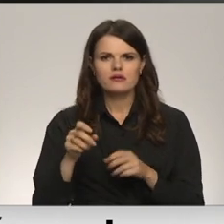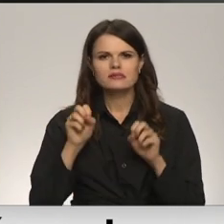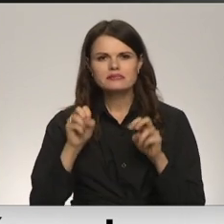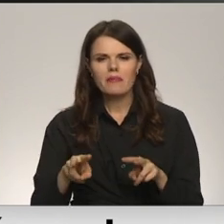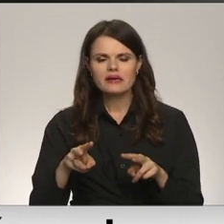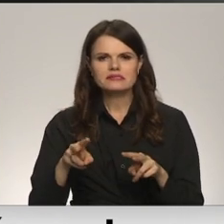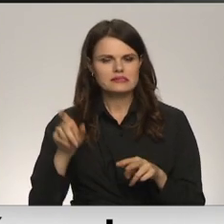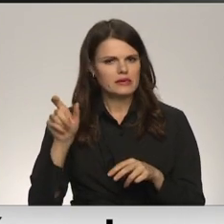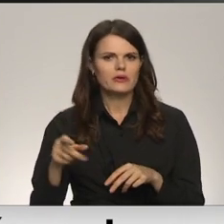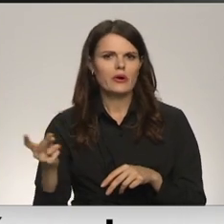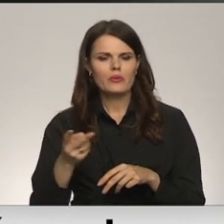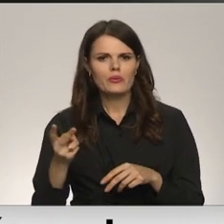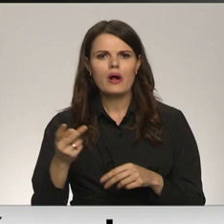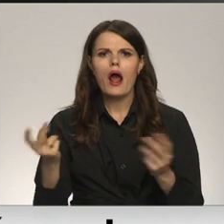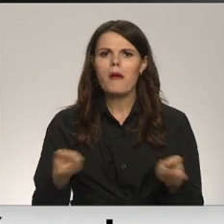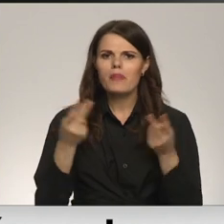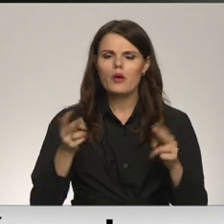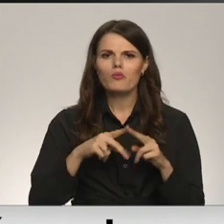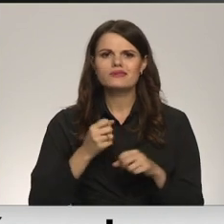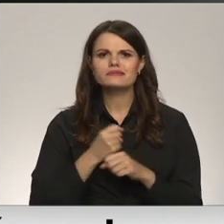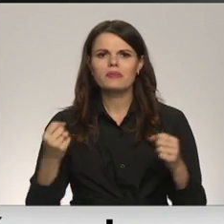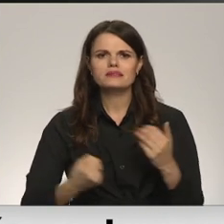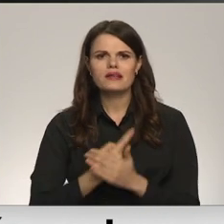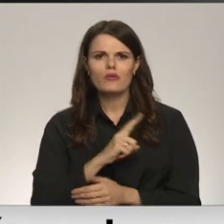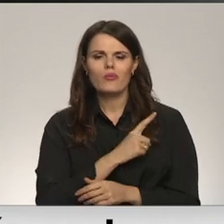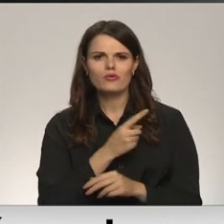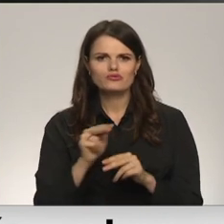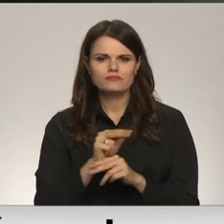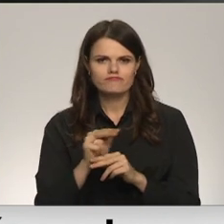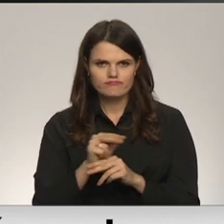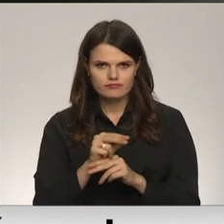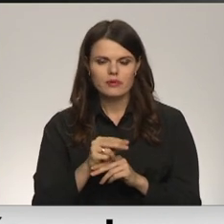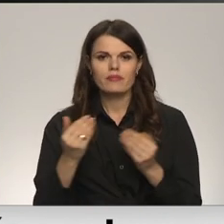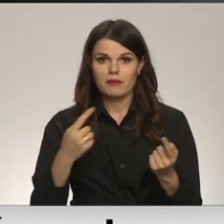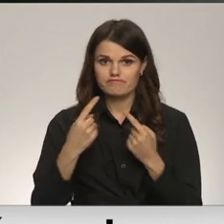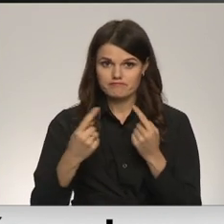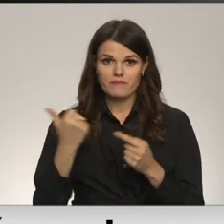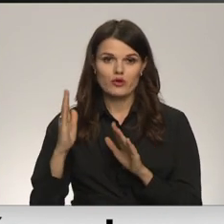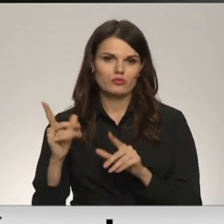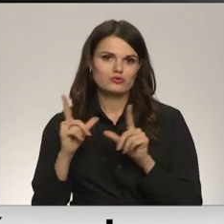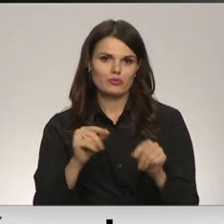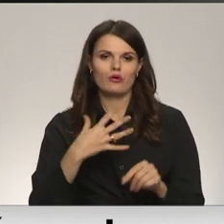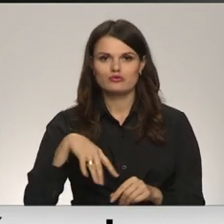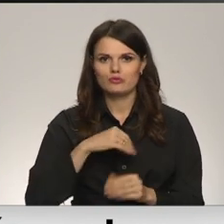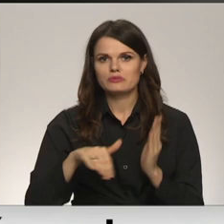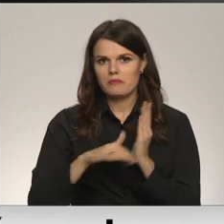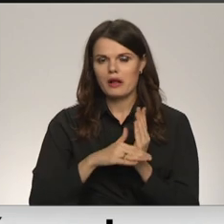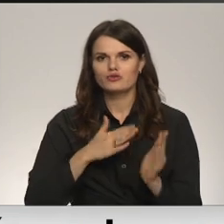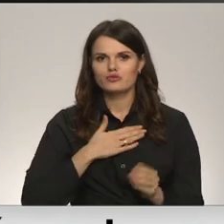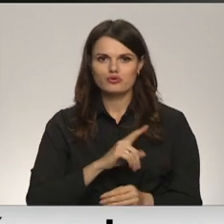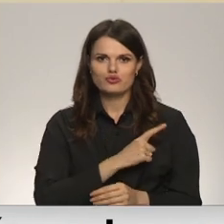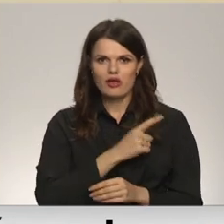un sprādzienu radītu brūčārstēšanā. Pašlaik notiek pārunas un visdrīzāk viņi brauks pie mums palīdzēt mūsu ievainotajiem